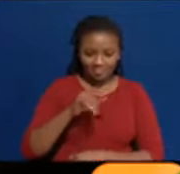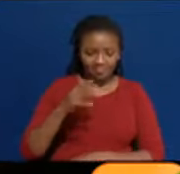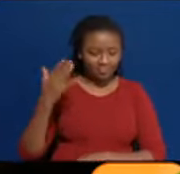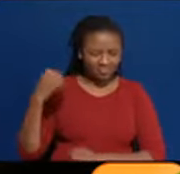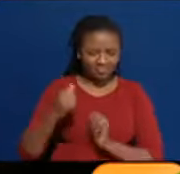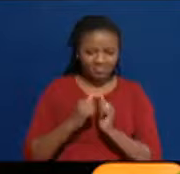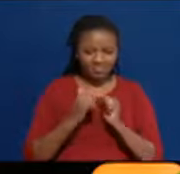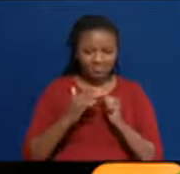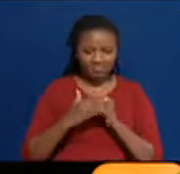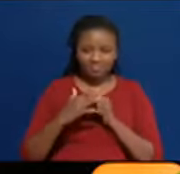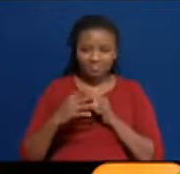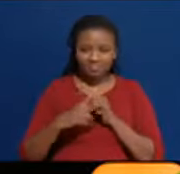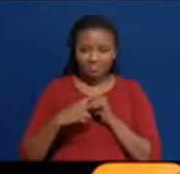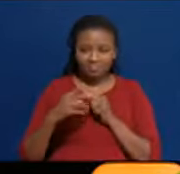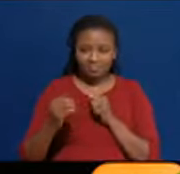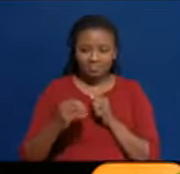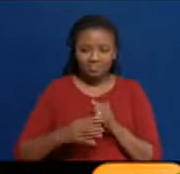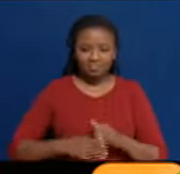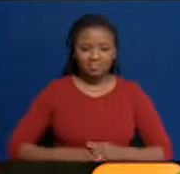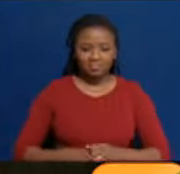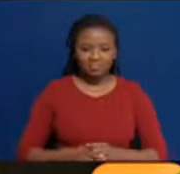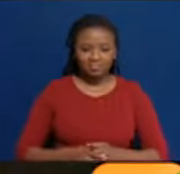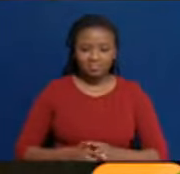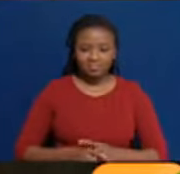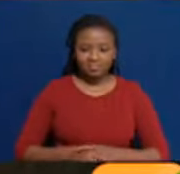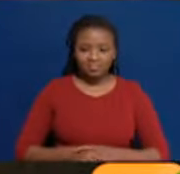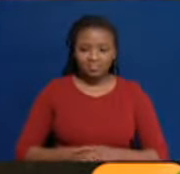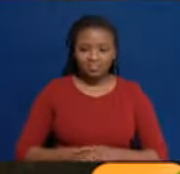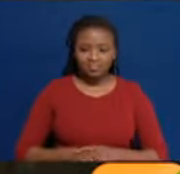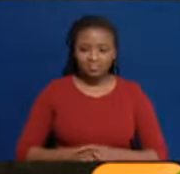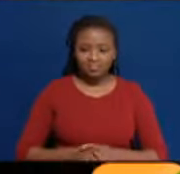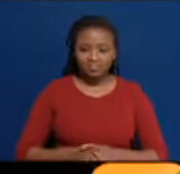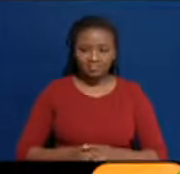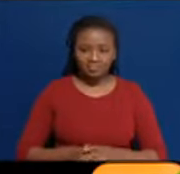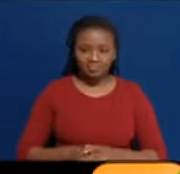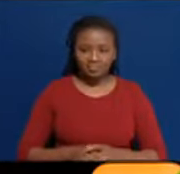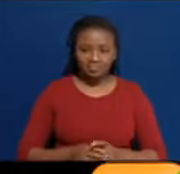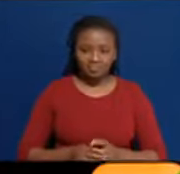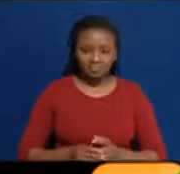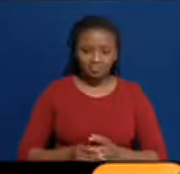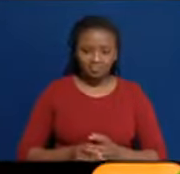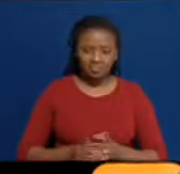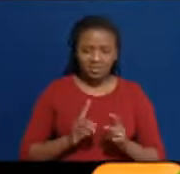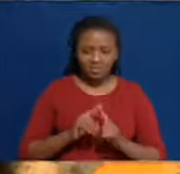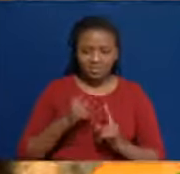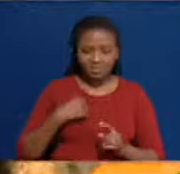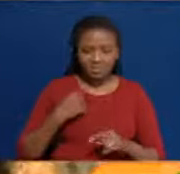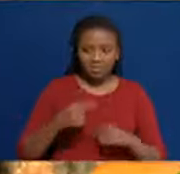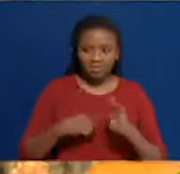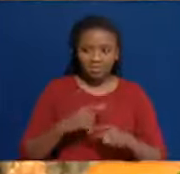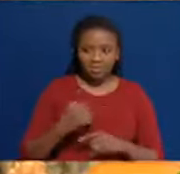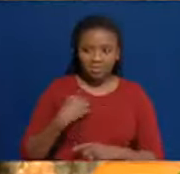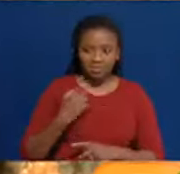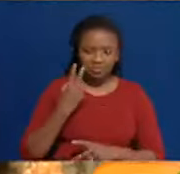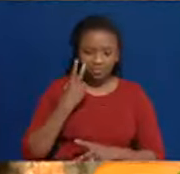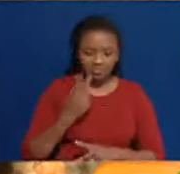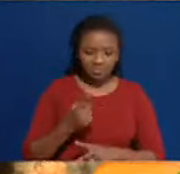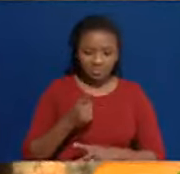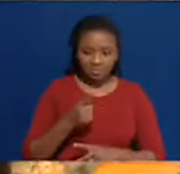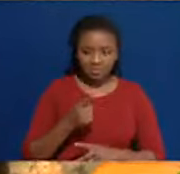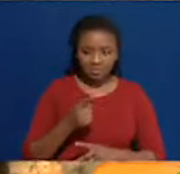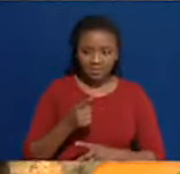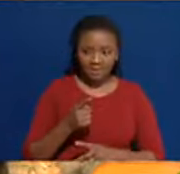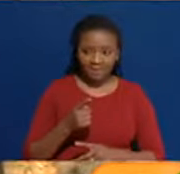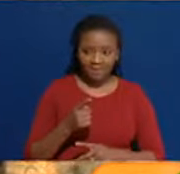1970 and named after the Savo National Park. Kenye kimenani sukuma ni vile ninavyoona dalili ya kupata hiyo njia, maana